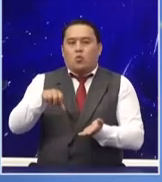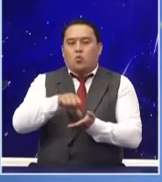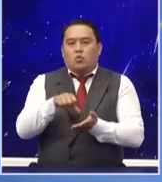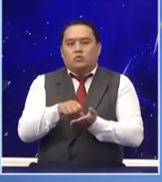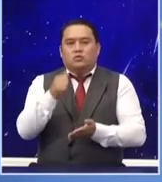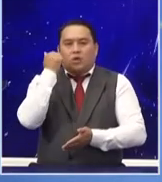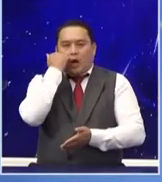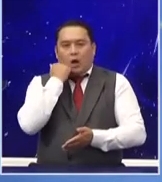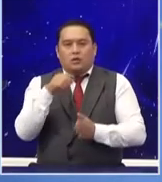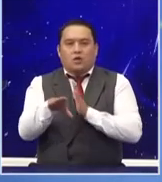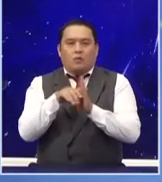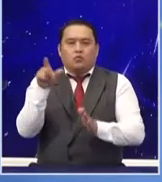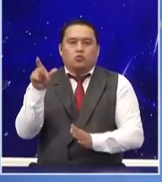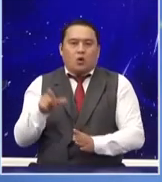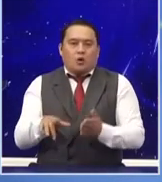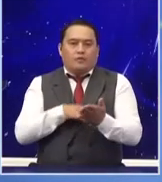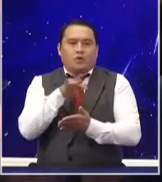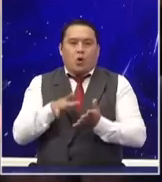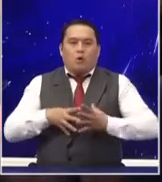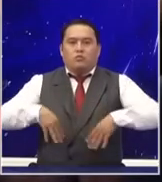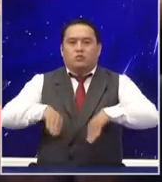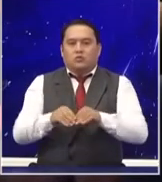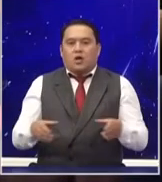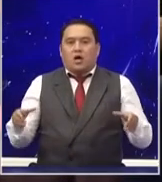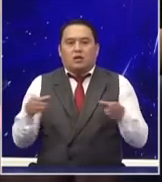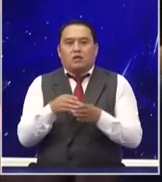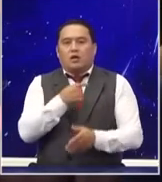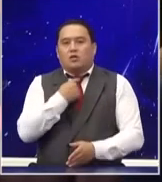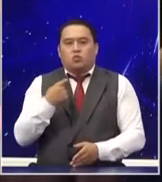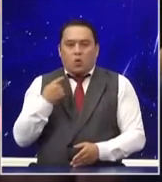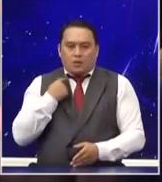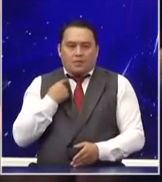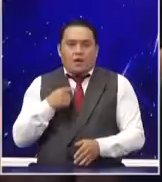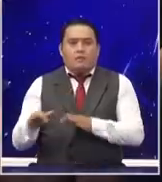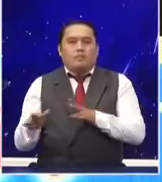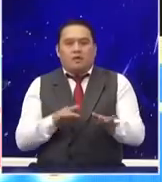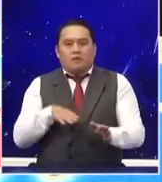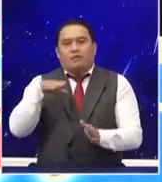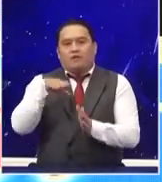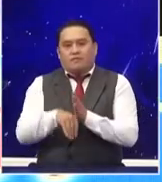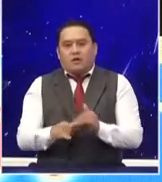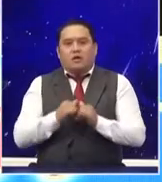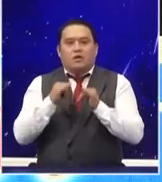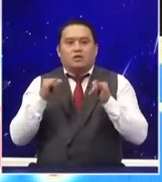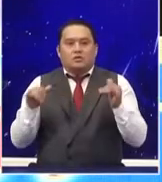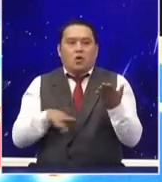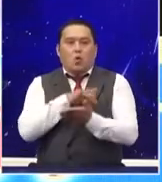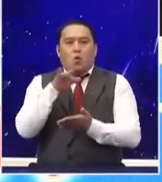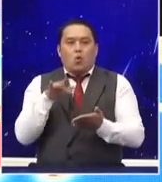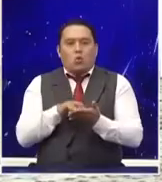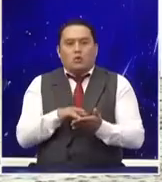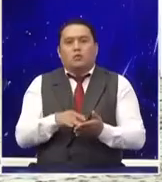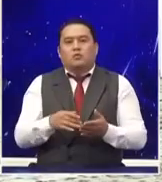Совета старейшин, депутатского корпуса, городского общественного совета и учебных заведений Талдыкургана. В ходе мероприятия за вклад в развитие